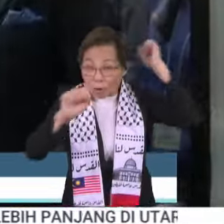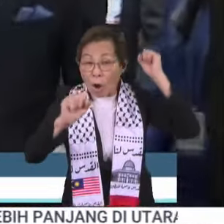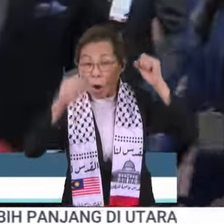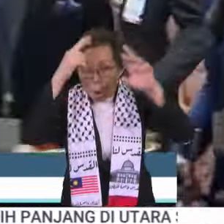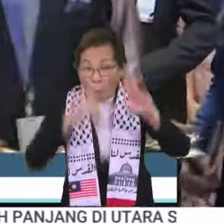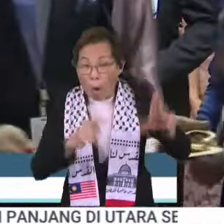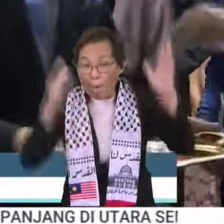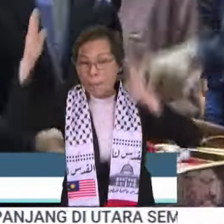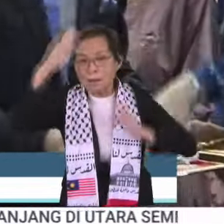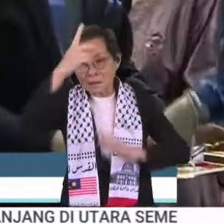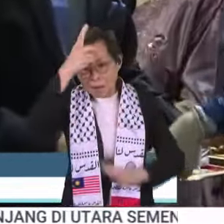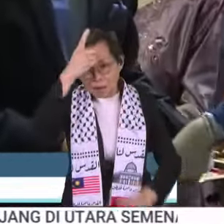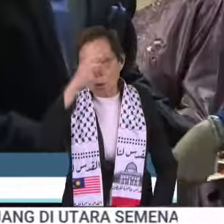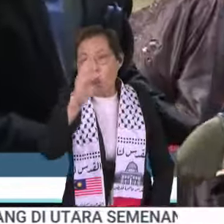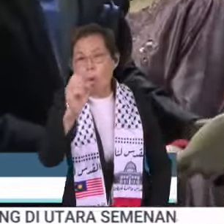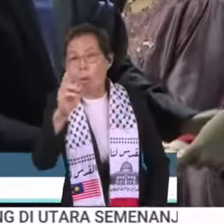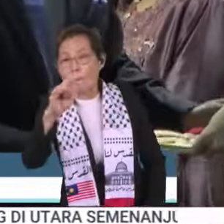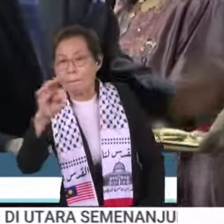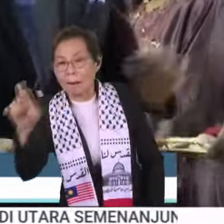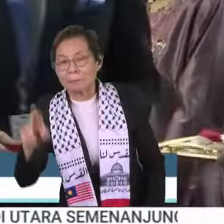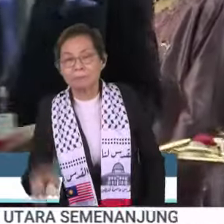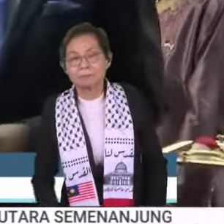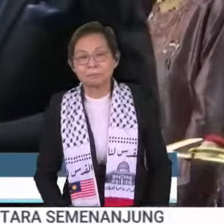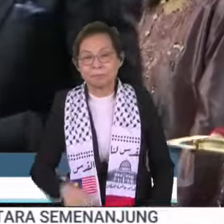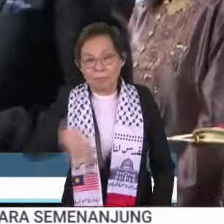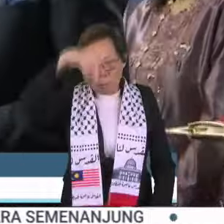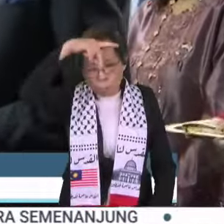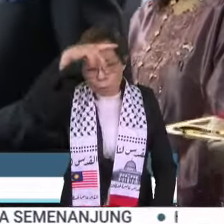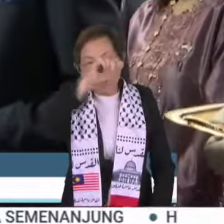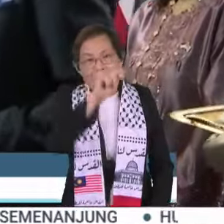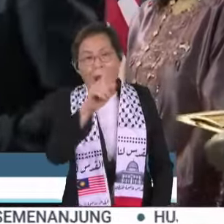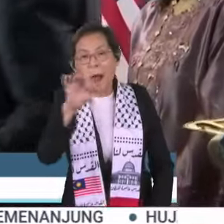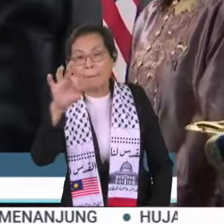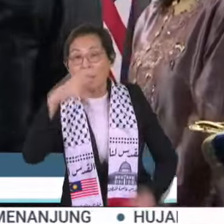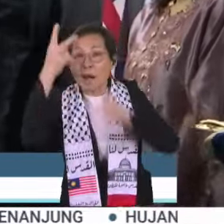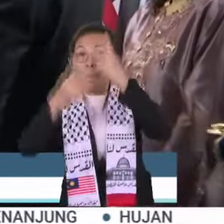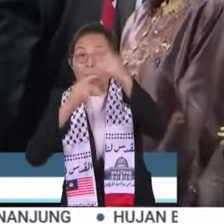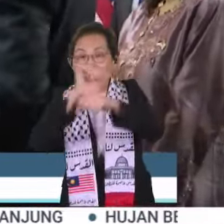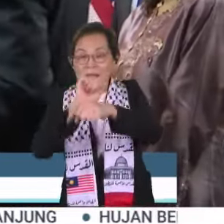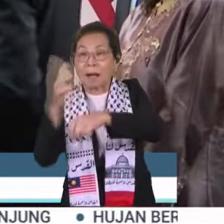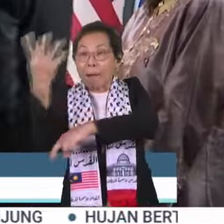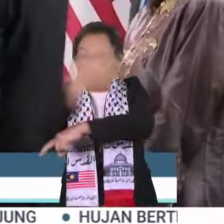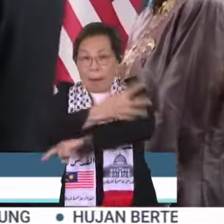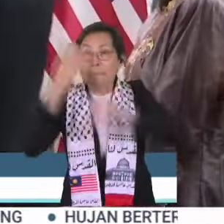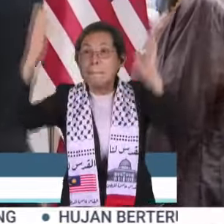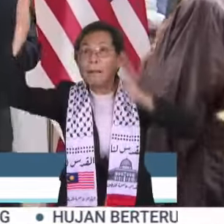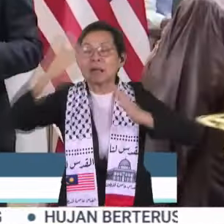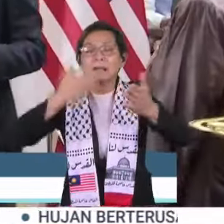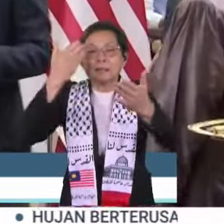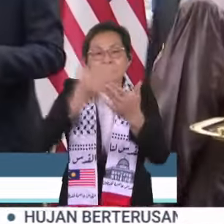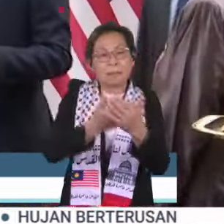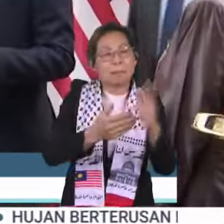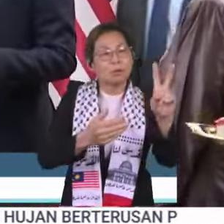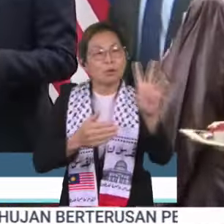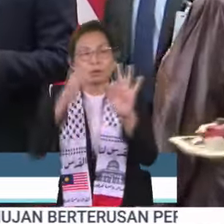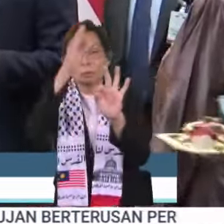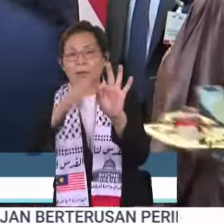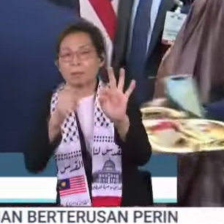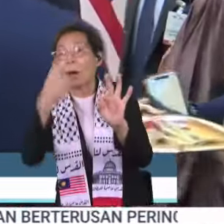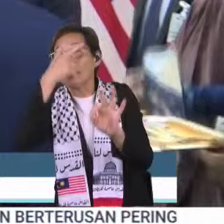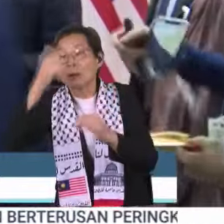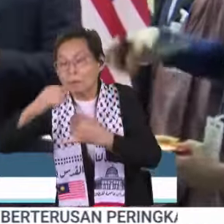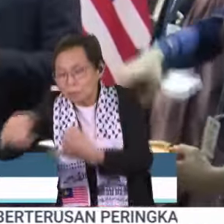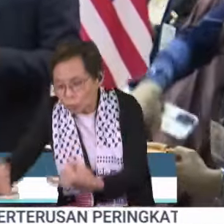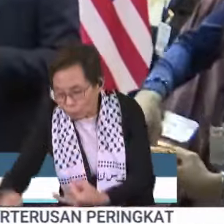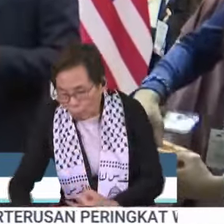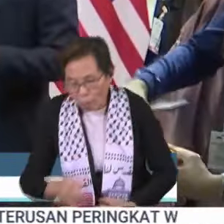Malaysia Datuk Seri Omar Nares Mohan puttera Albert 2 kini dalam lawatan kerja 4at hari ke Malaysia sehingga 29 November atas